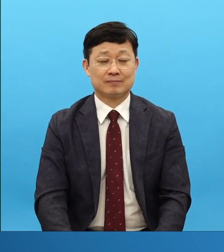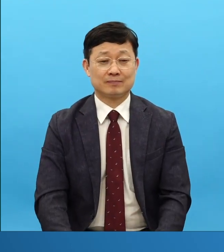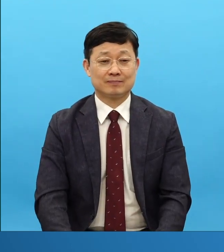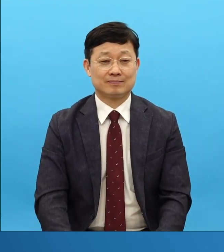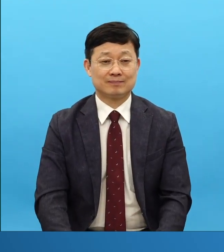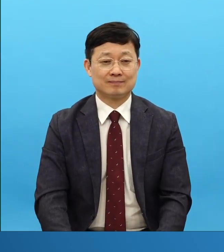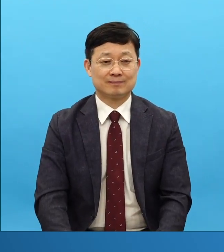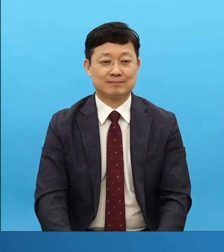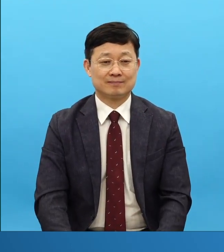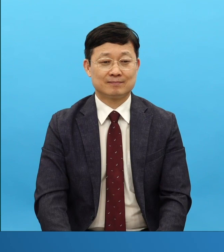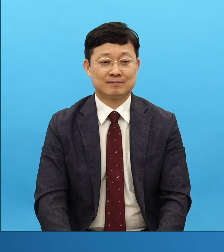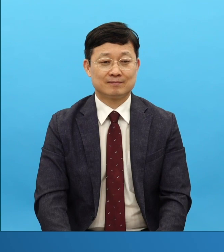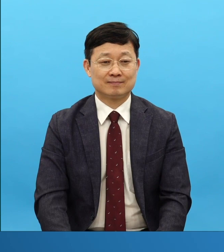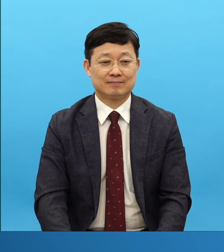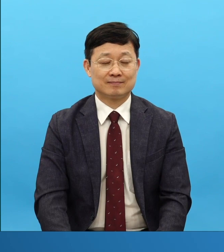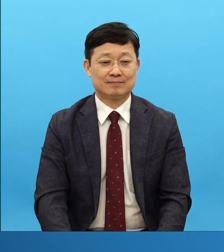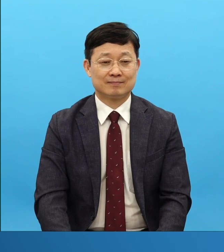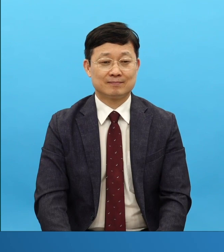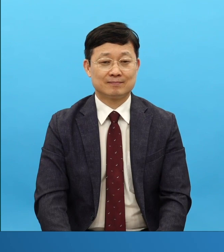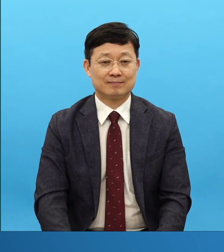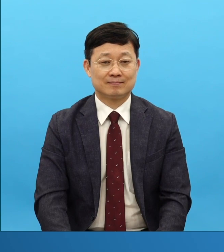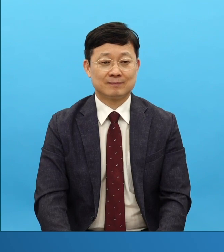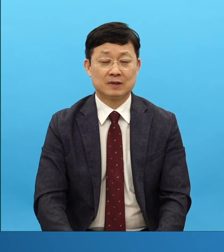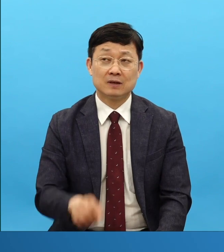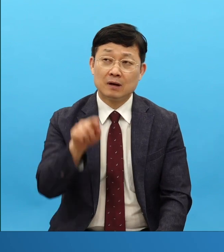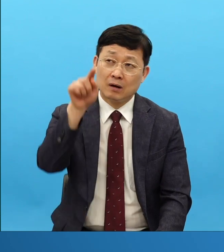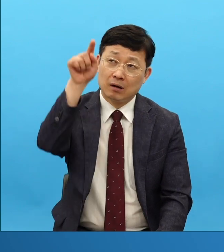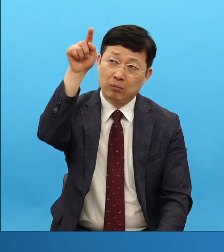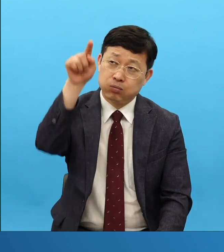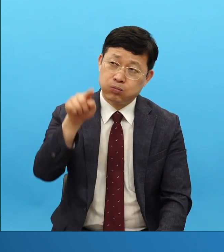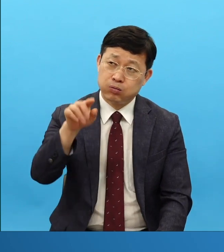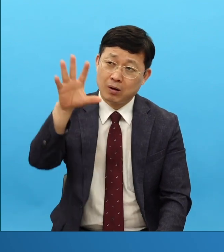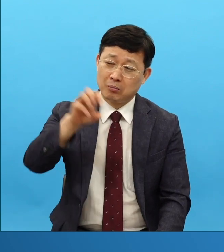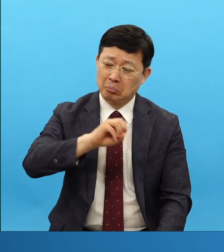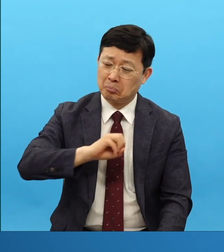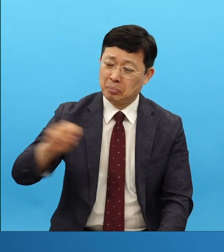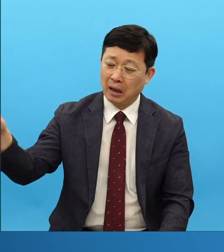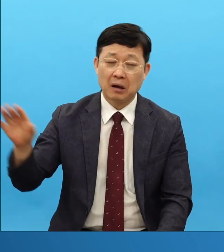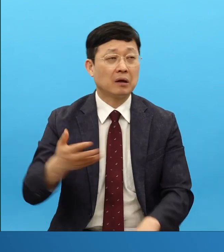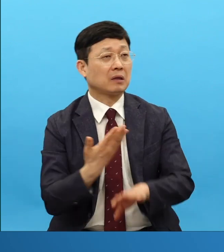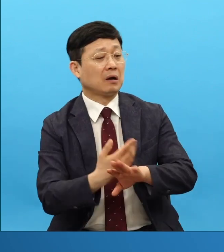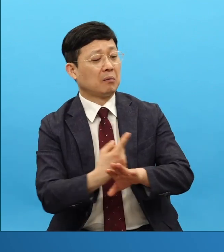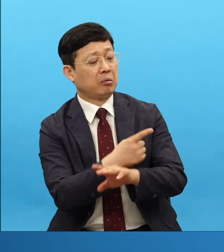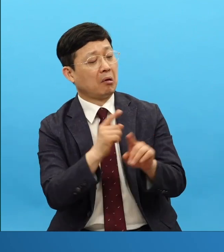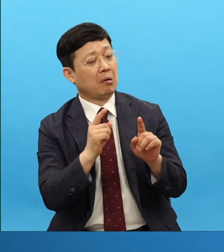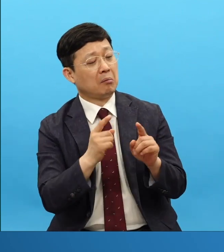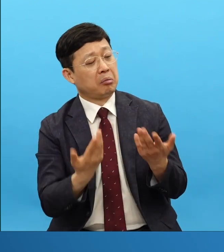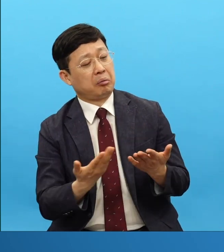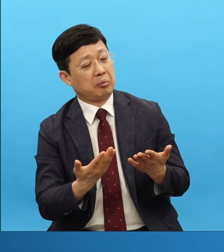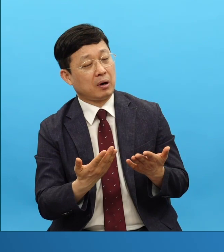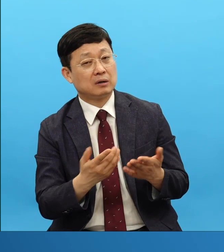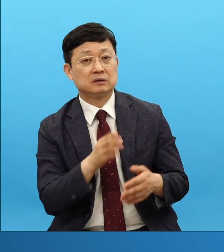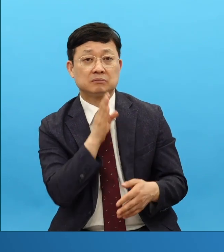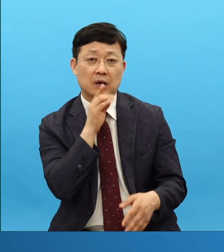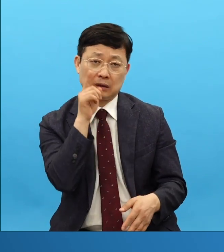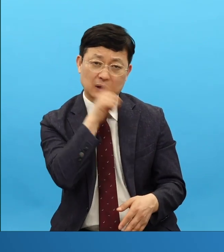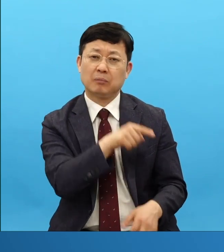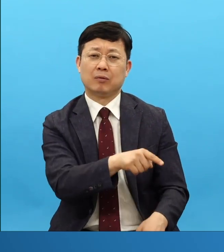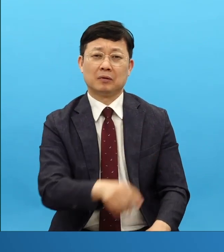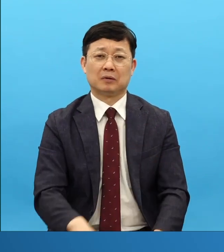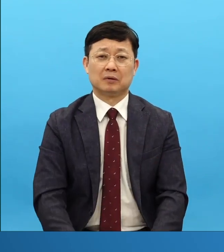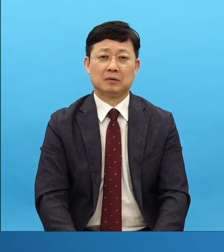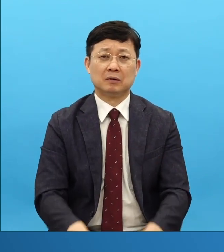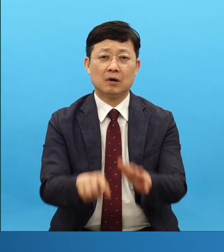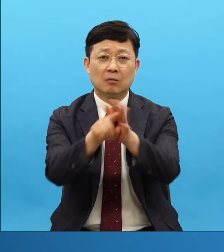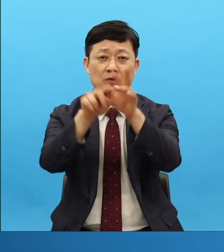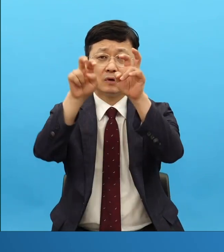거는요. 가장 나쁜 짓을 하고 있는 거거든요. And if you're not doing this for them, that is 그렇죠? the most evil thing. 지금 불신자에게 애들